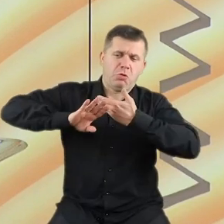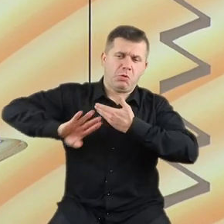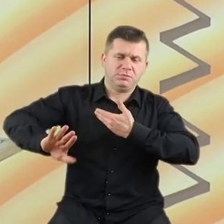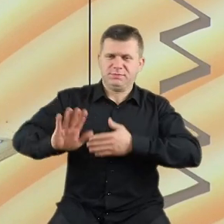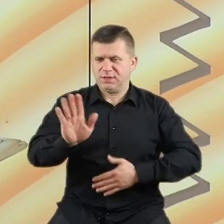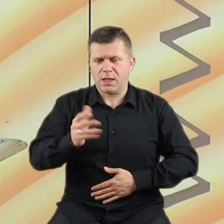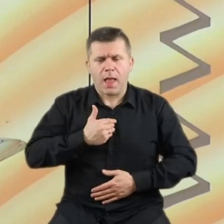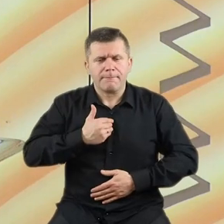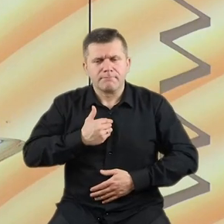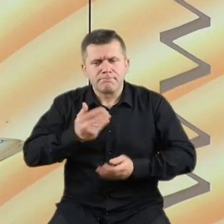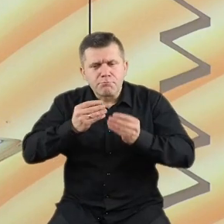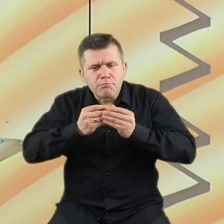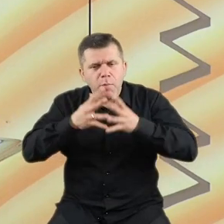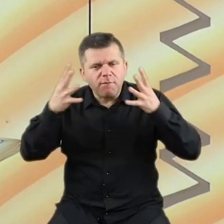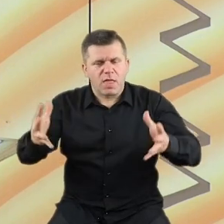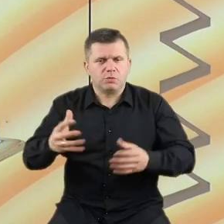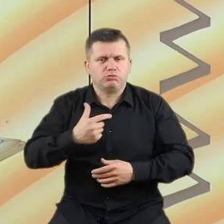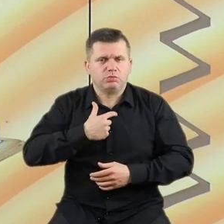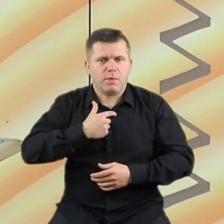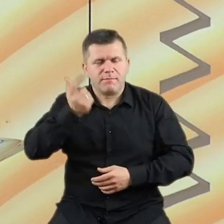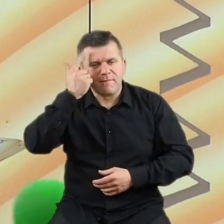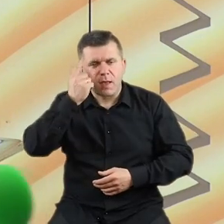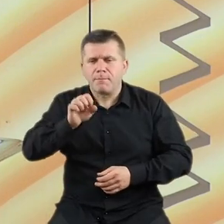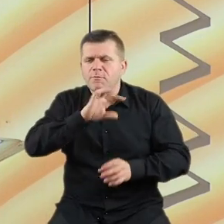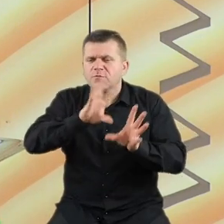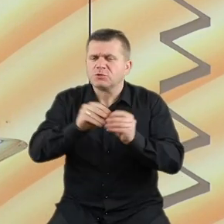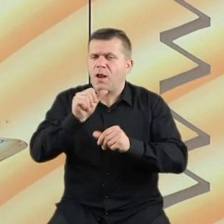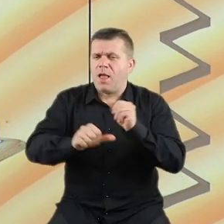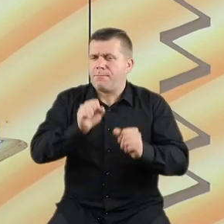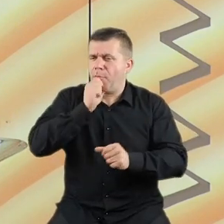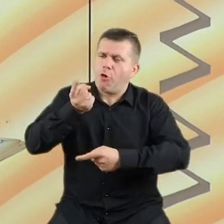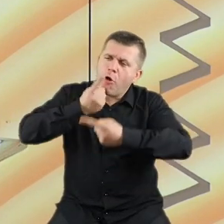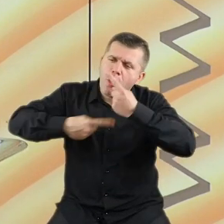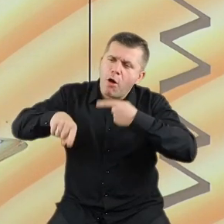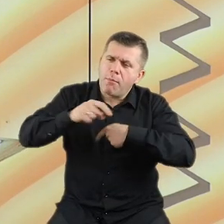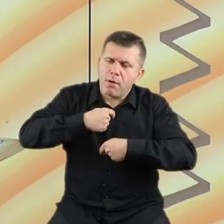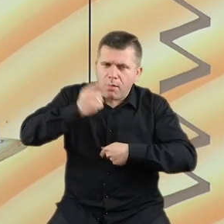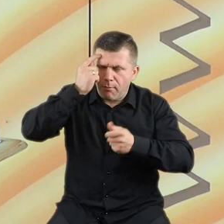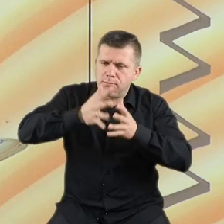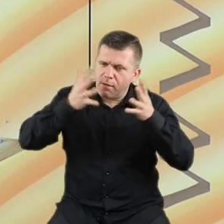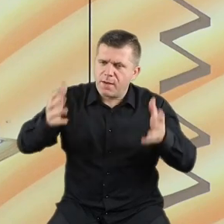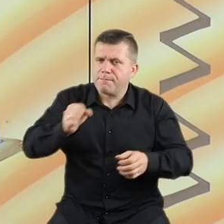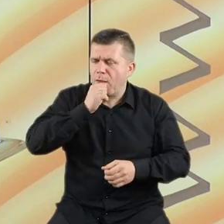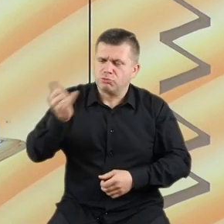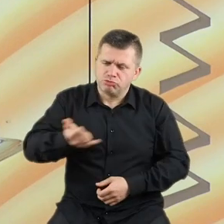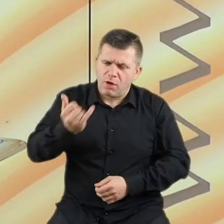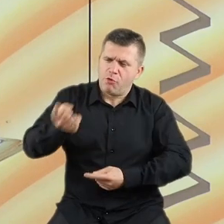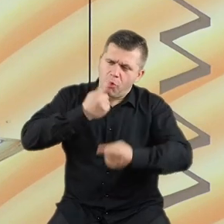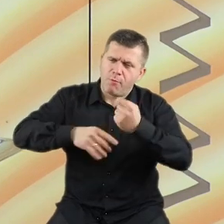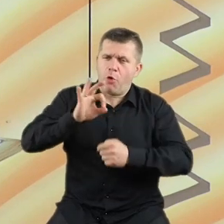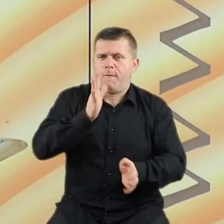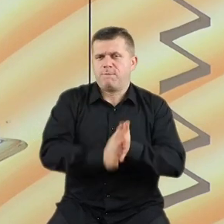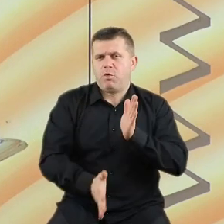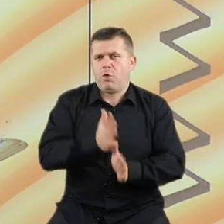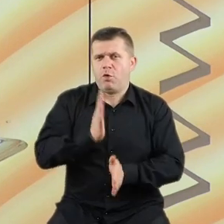jakby pogłębiłam to, co babcia mi opowiadała przez te wszystkie lata. Bo babcia zawsze mi opowiadała o wojnie.